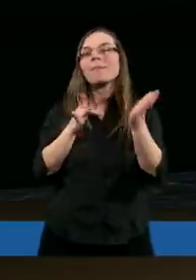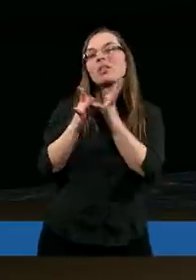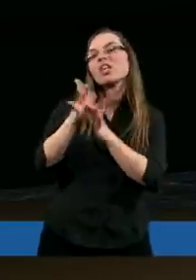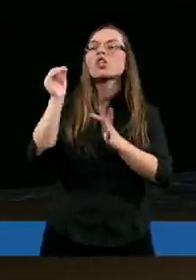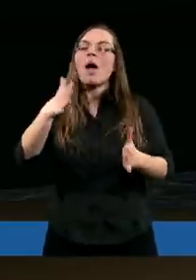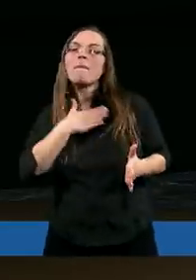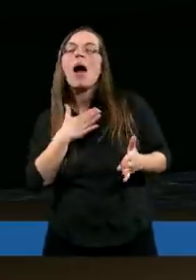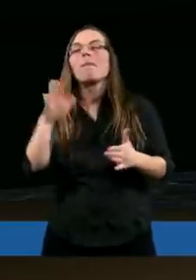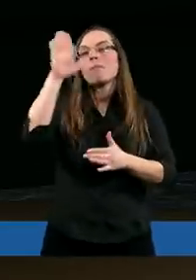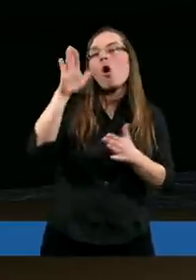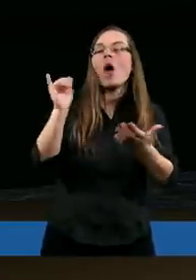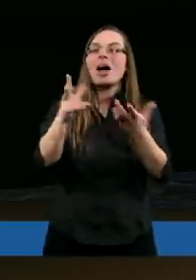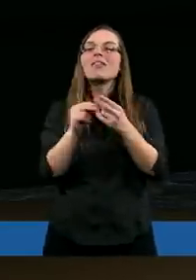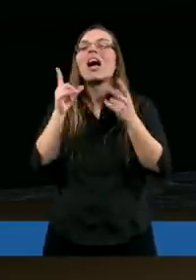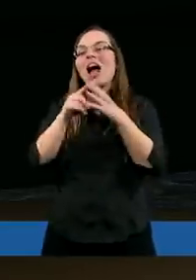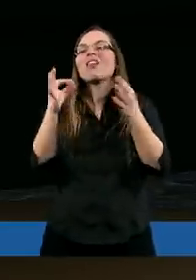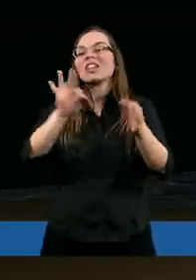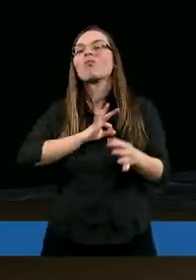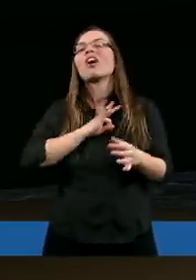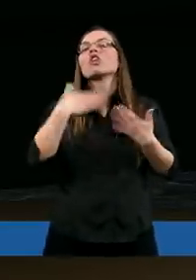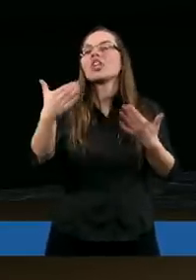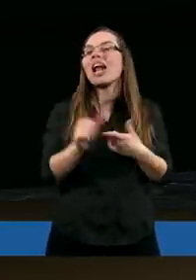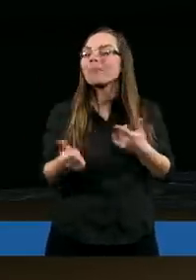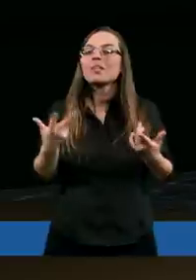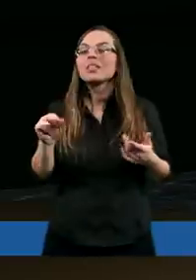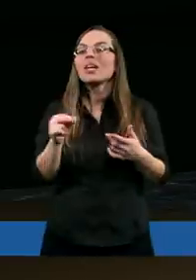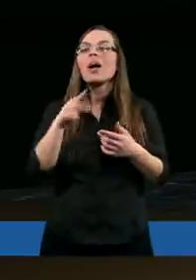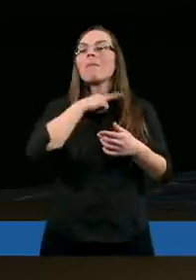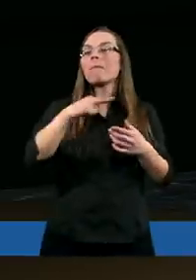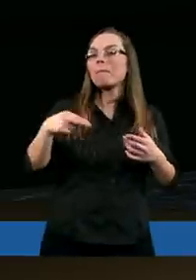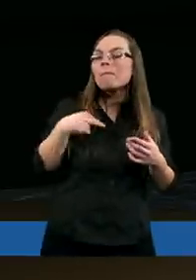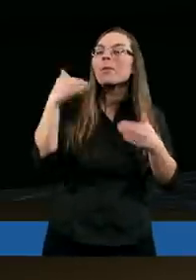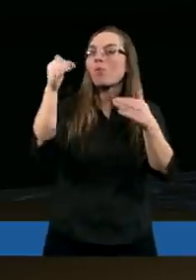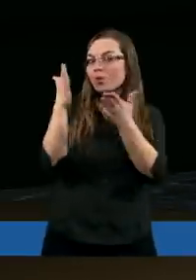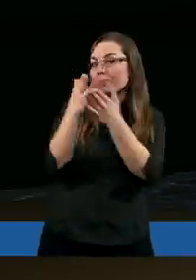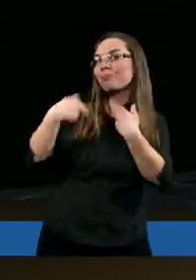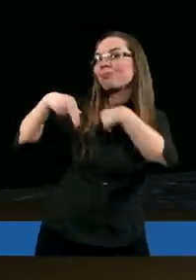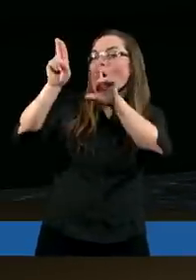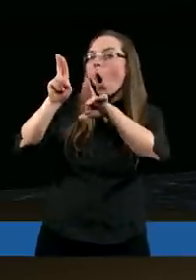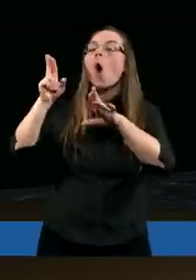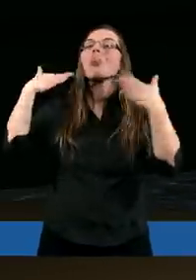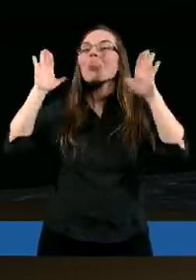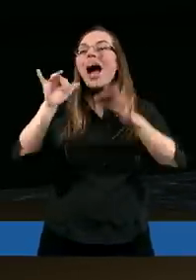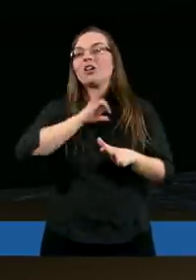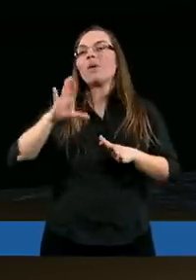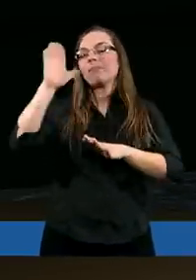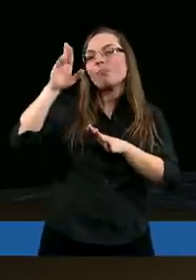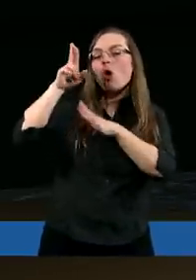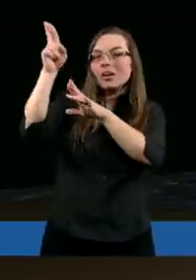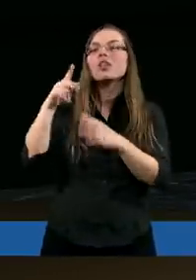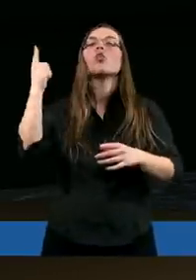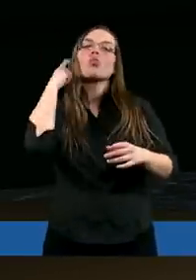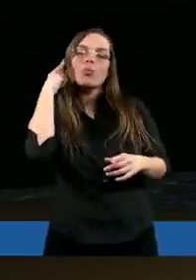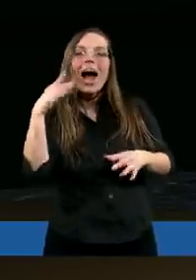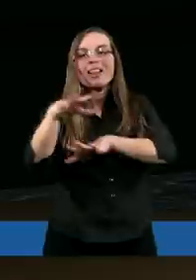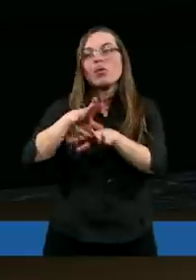że mamy Boga na zasadzie, że my jesteśmy właścicielem. Nie, my możemy się poddać mocy Ducha Świętego, możemy się